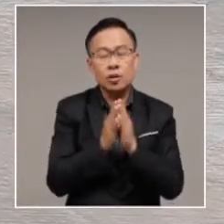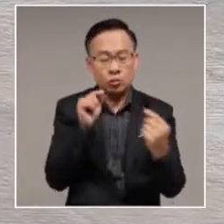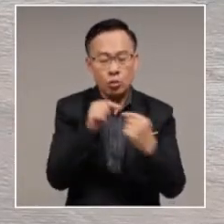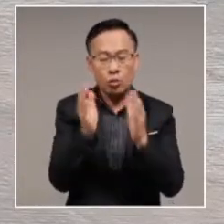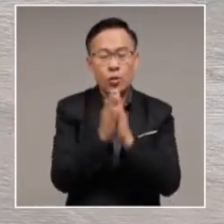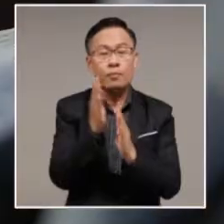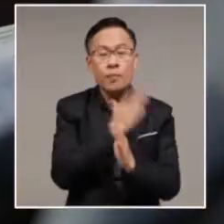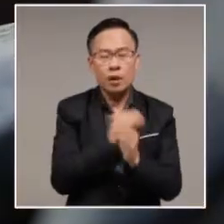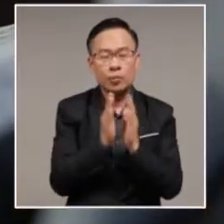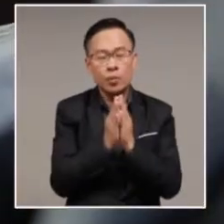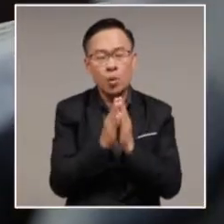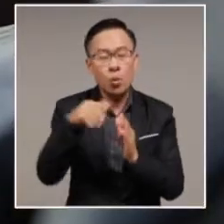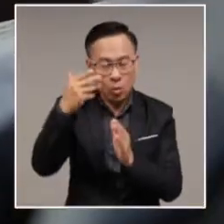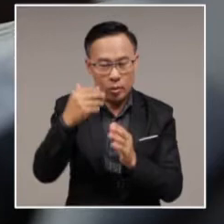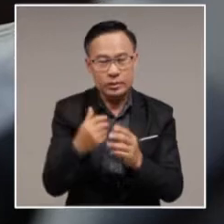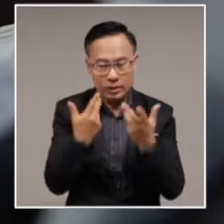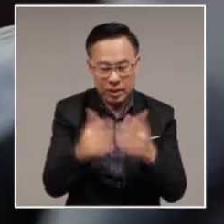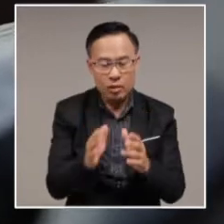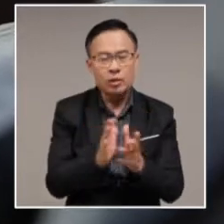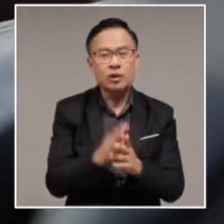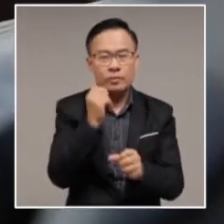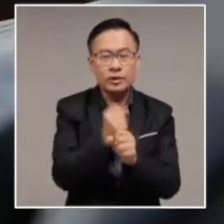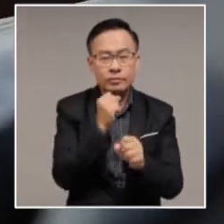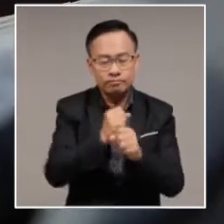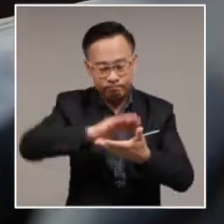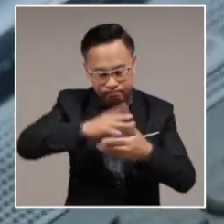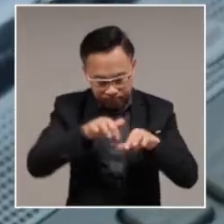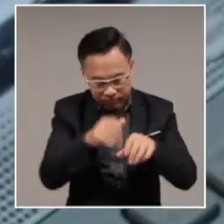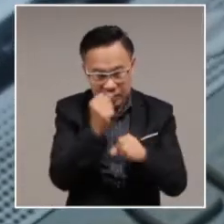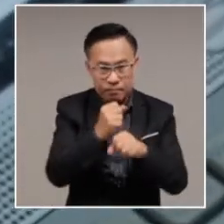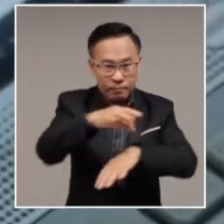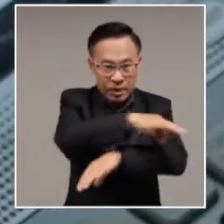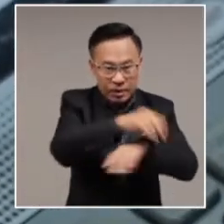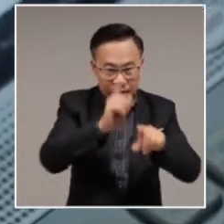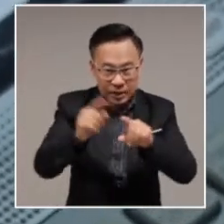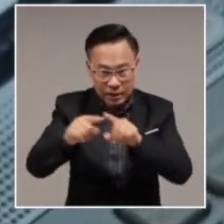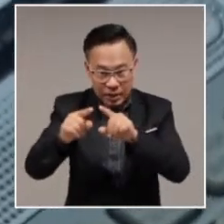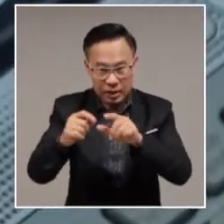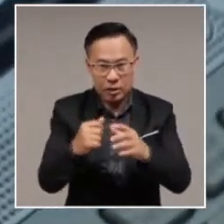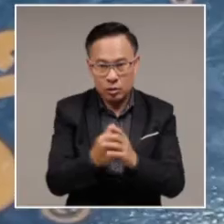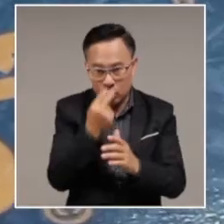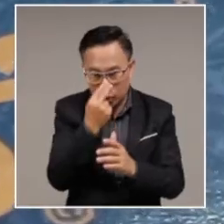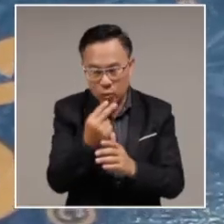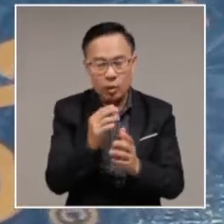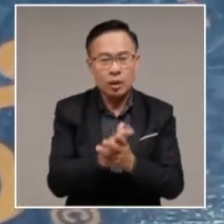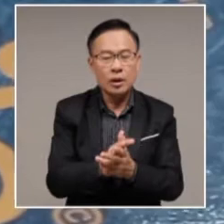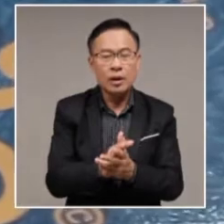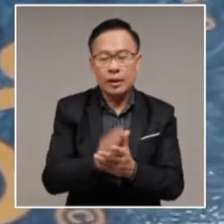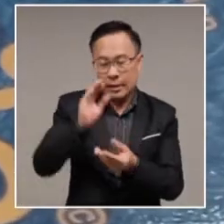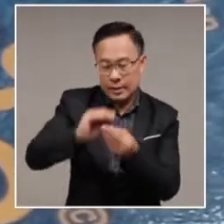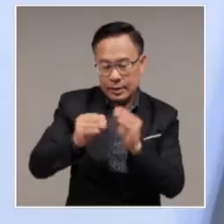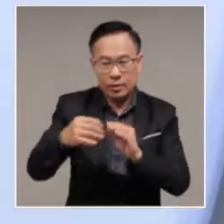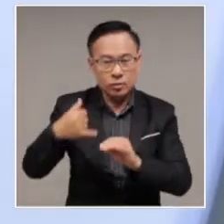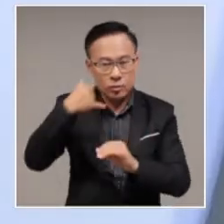ยค่ะแล้วหลังจากนั้นก็มาดูทำบัญชีค่ะแล้วก็หาตัวลูกค้าจองเลขมา